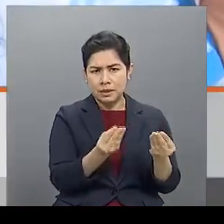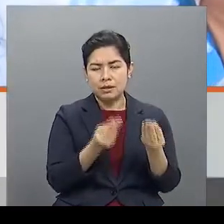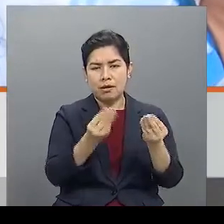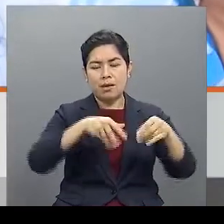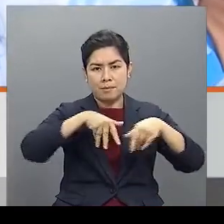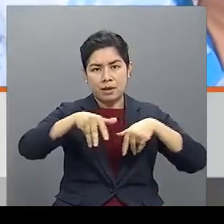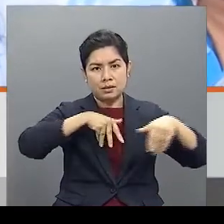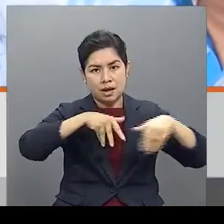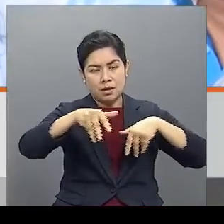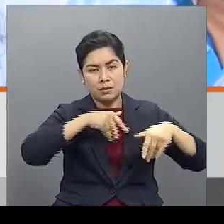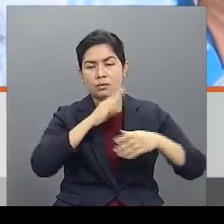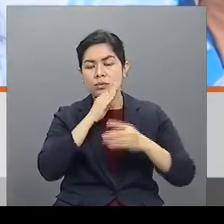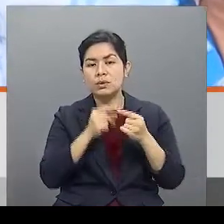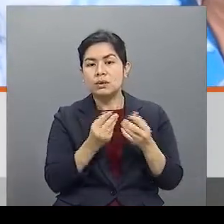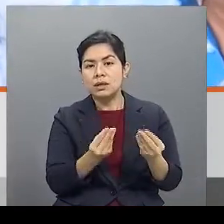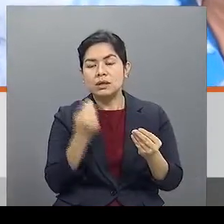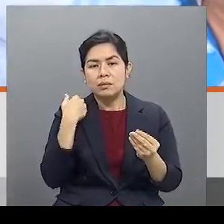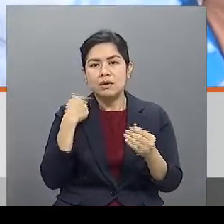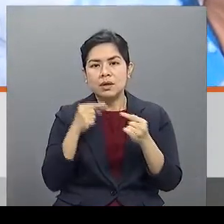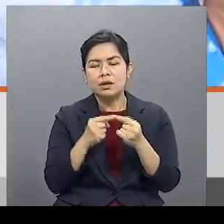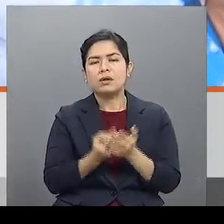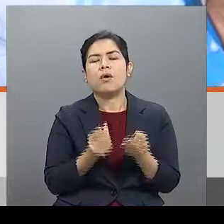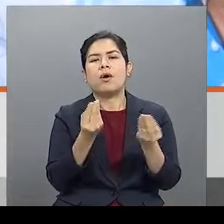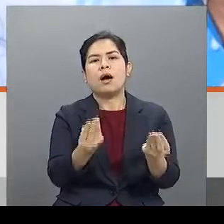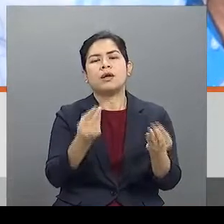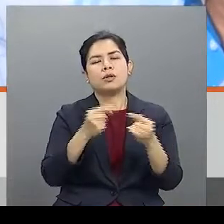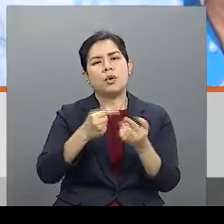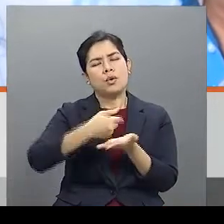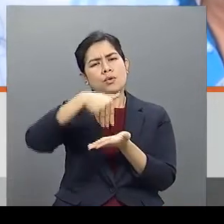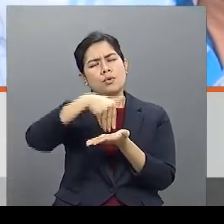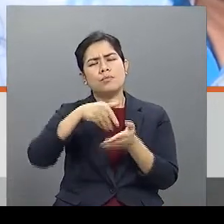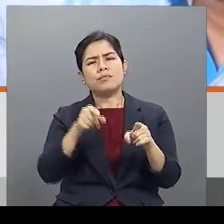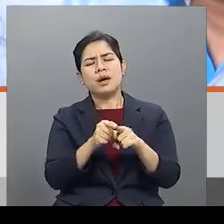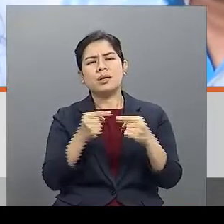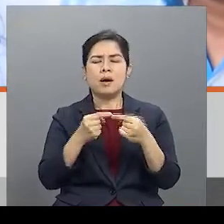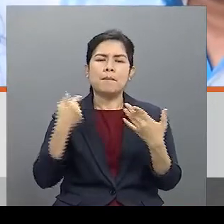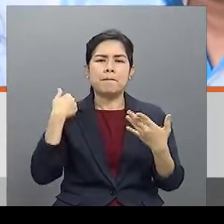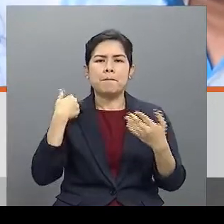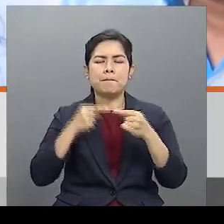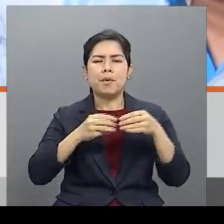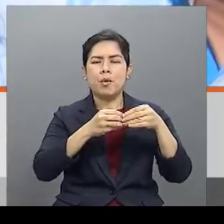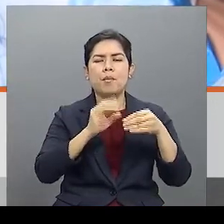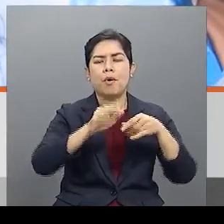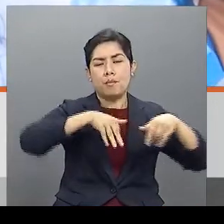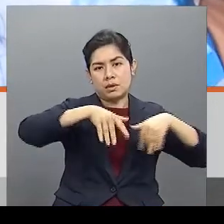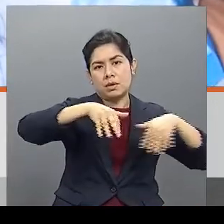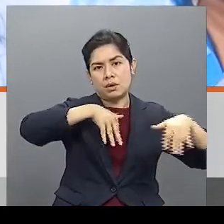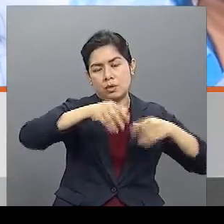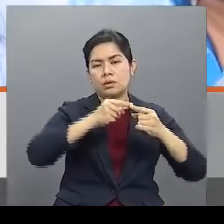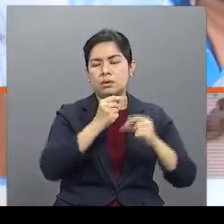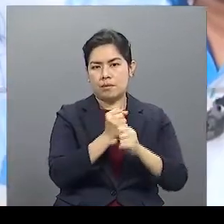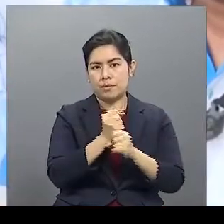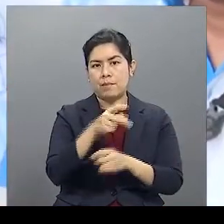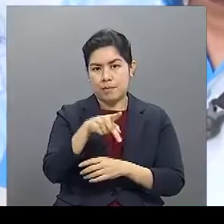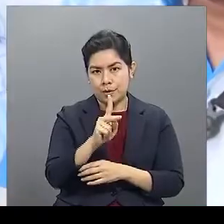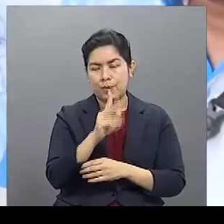างส่วนเป็นที่ดินส่วนกลางแล้วก็ที่ดินเป็นถนนนะคะถ้าโครงการนี้ดำเนินกิจสำเร็จในปี2566เนี่ยกลกลอก็